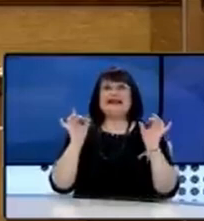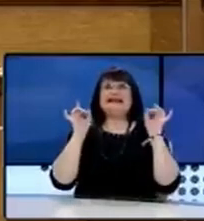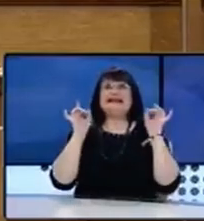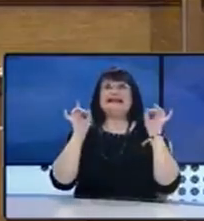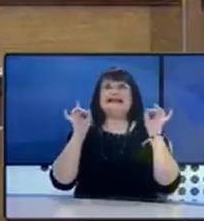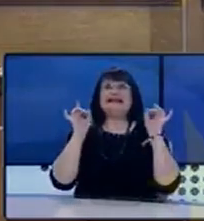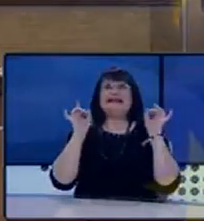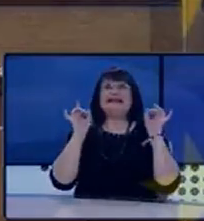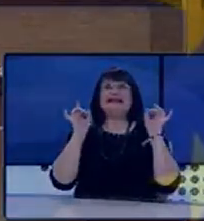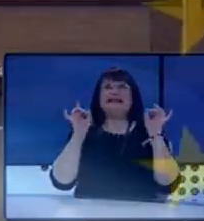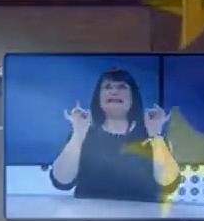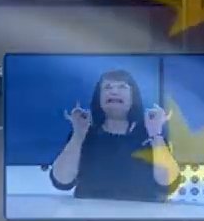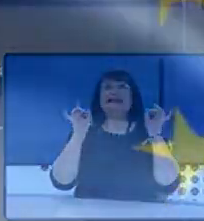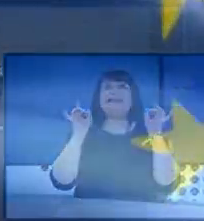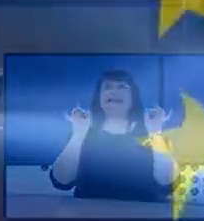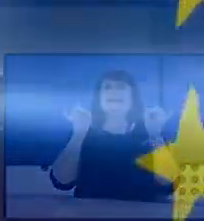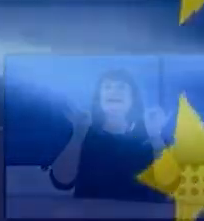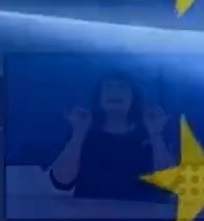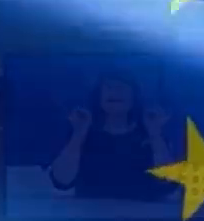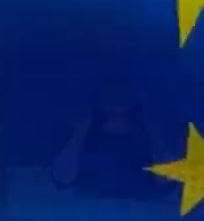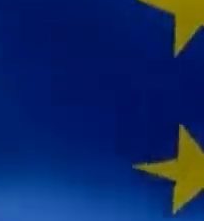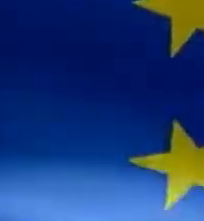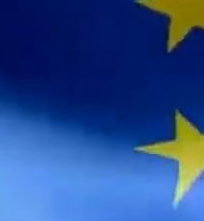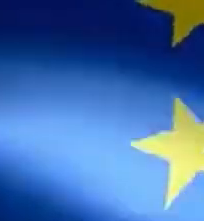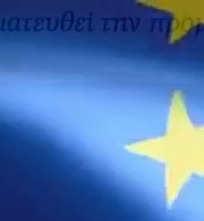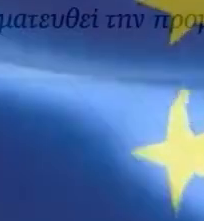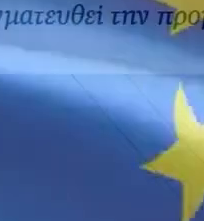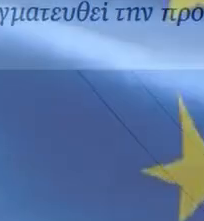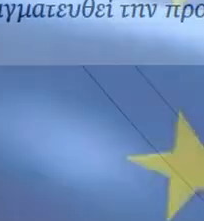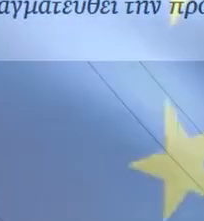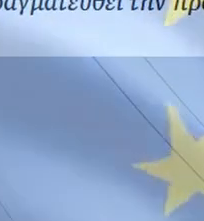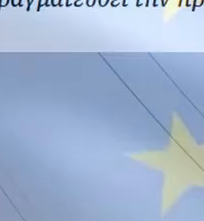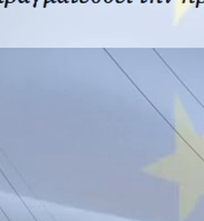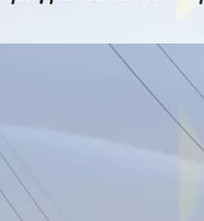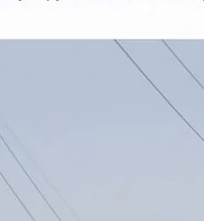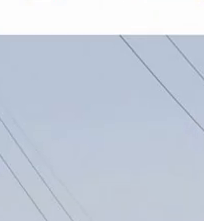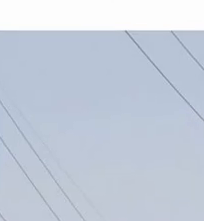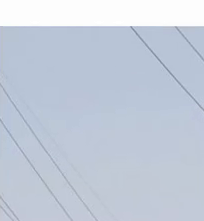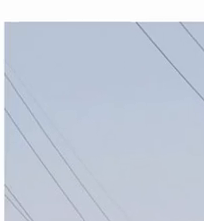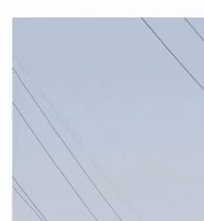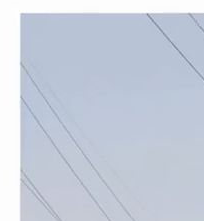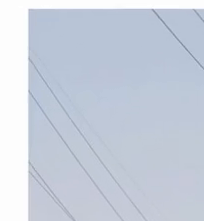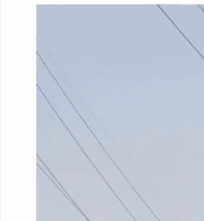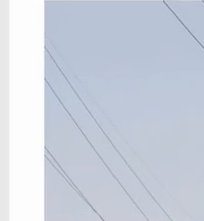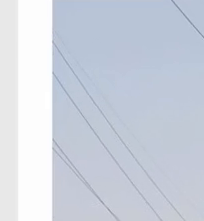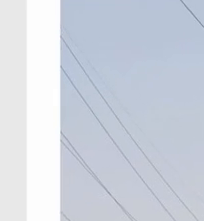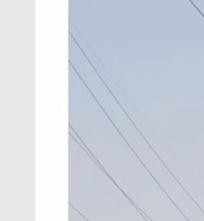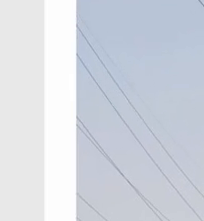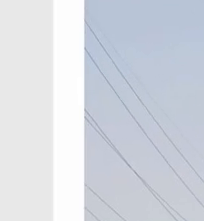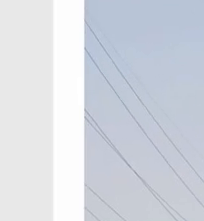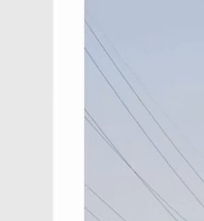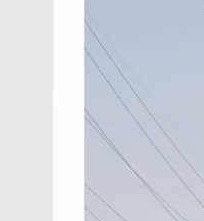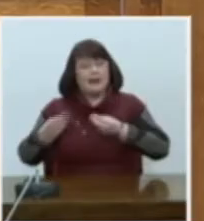καθόλου κέρδη. Όταν η Κομισιόν ζήτησε να φορολογηθούν τα υπερκέρδη, είπε ότι θα τα φορολογήσει, αλλά δεν